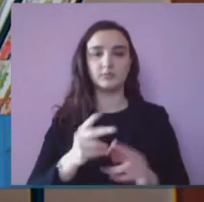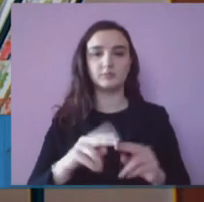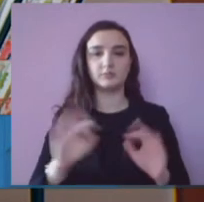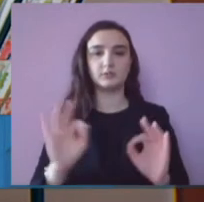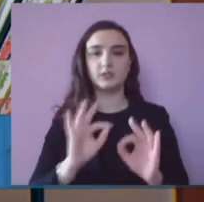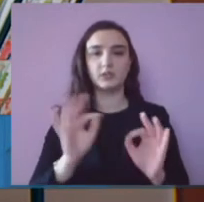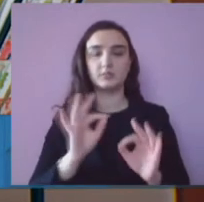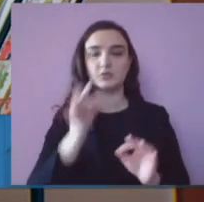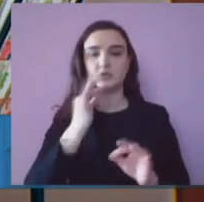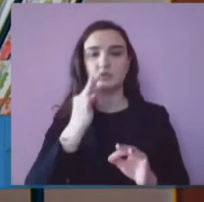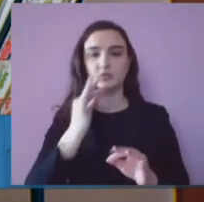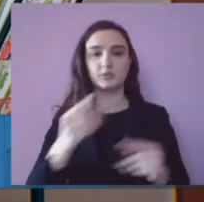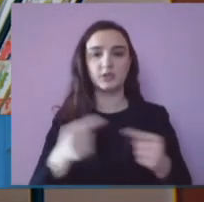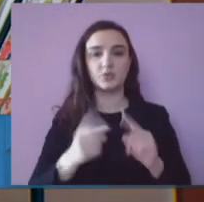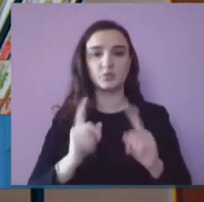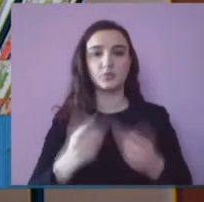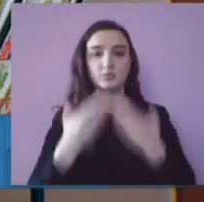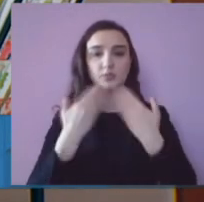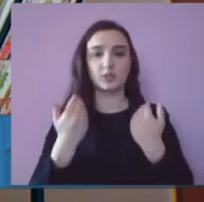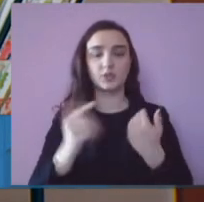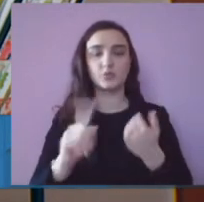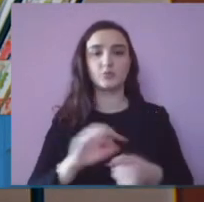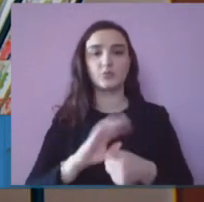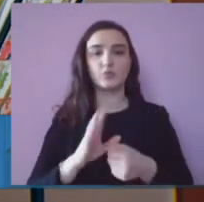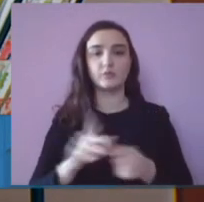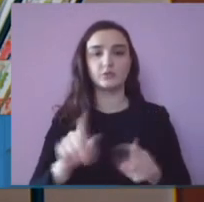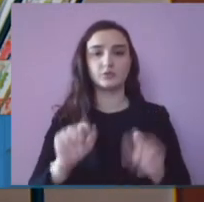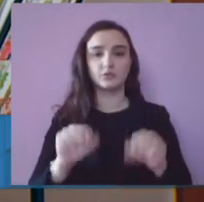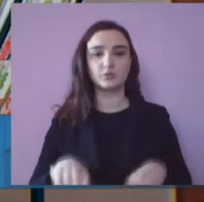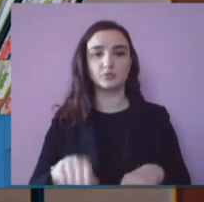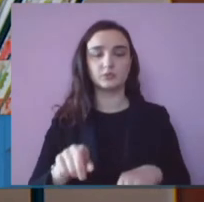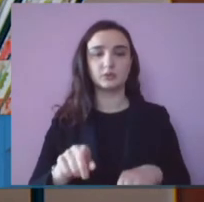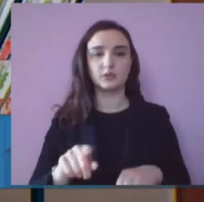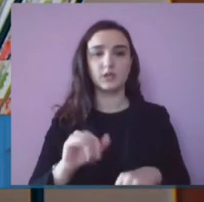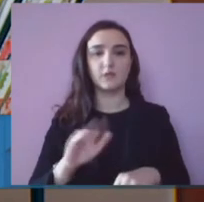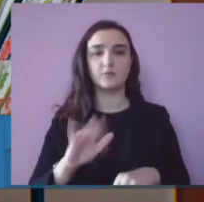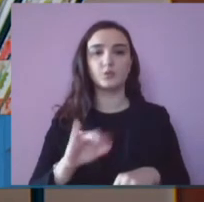ჯერჯერობით დადასტურებული, რომ COVID-ს შეუძლია ავტოიმუნური